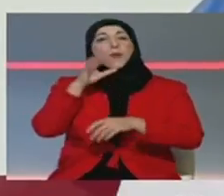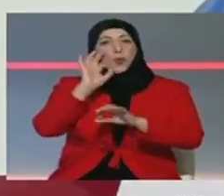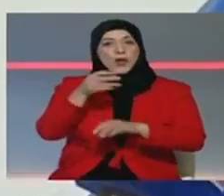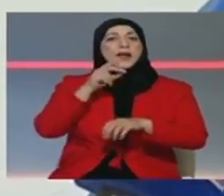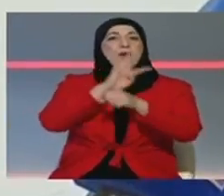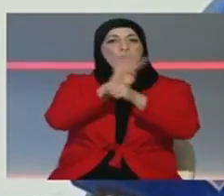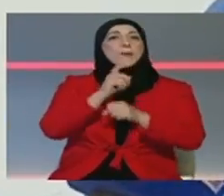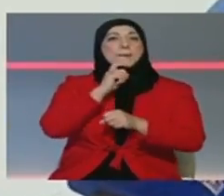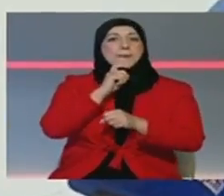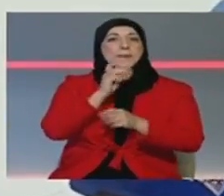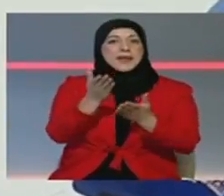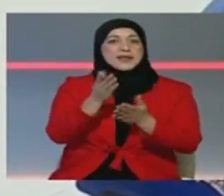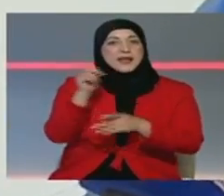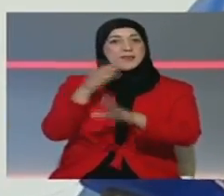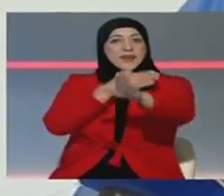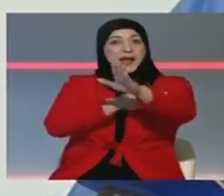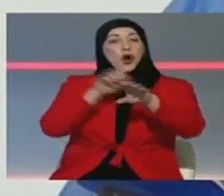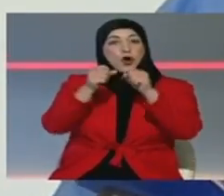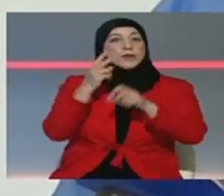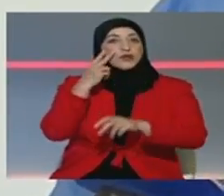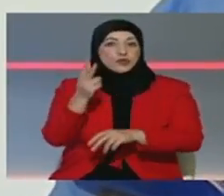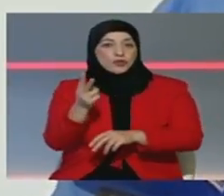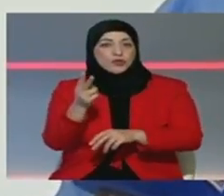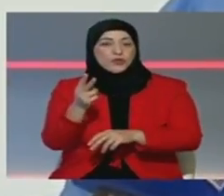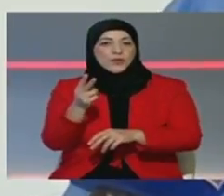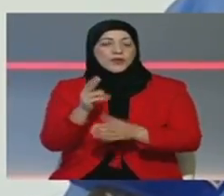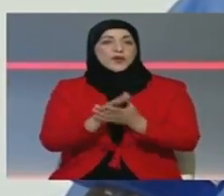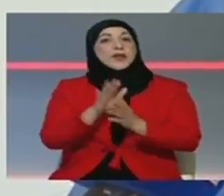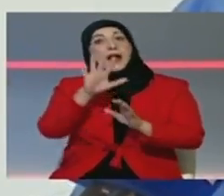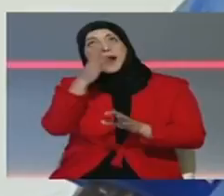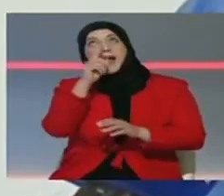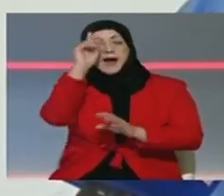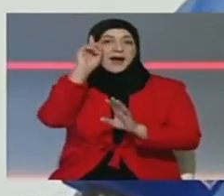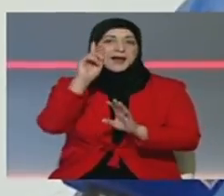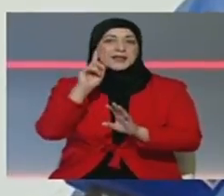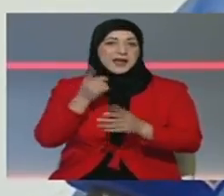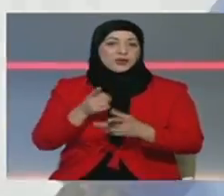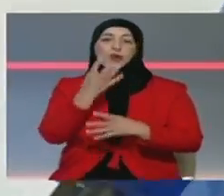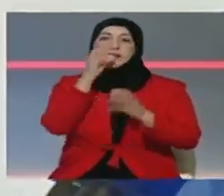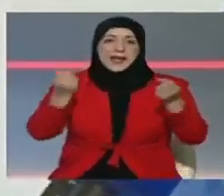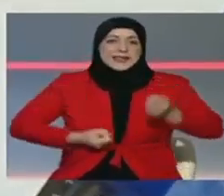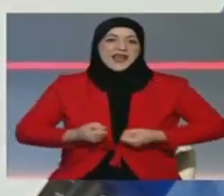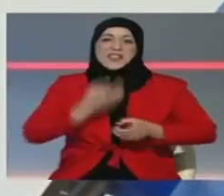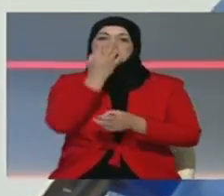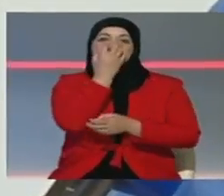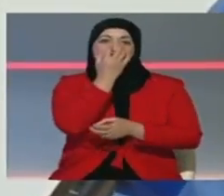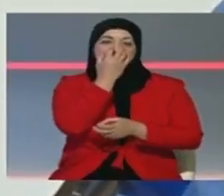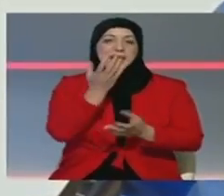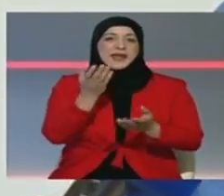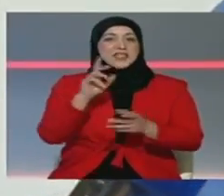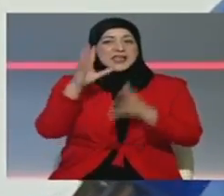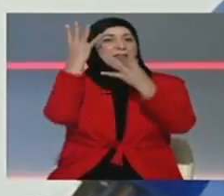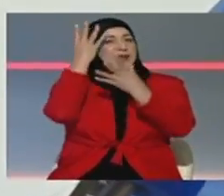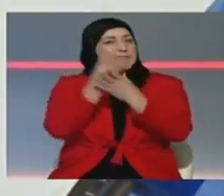شوف كعبة باجيت شنو كلفت لها، هي باش تراسلها لقدر الله تنجم توصل حتى قسم الإنعاش. قالت هي اللي نسيت ما